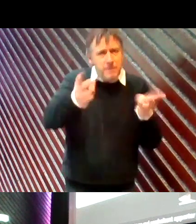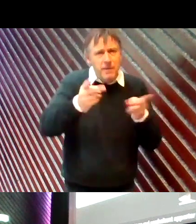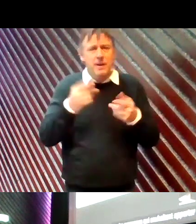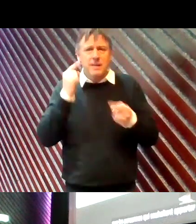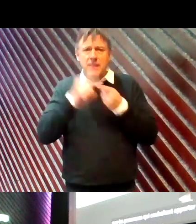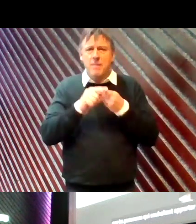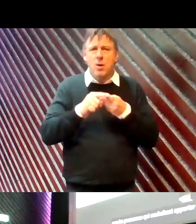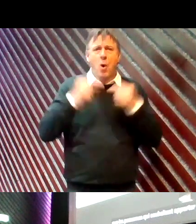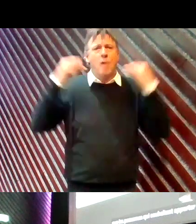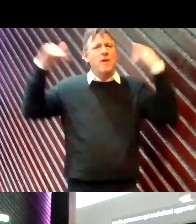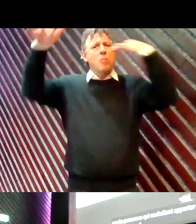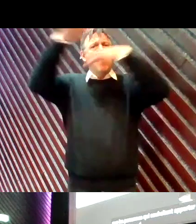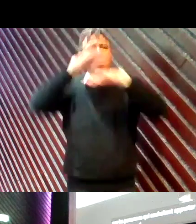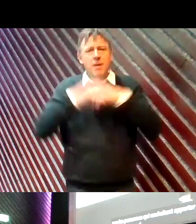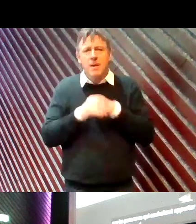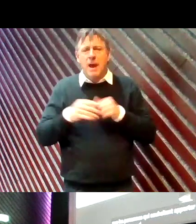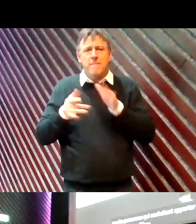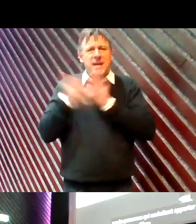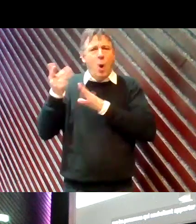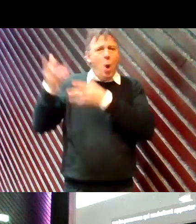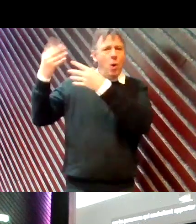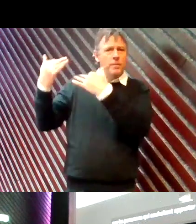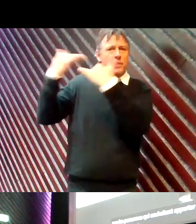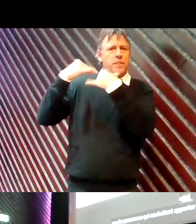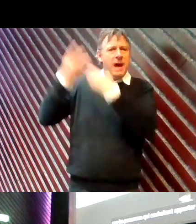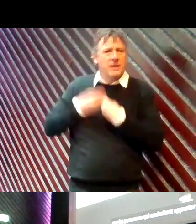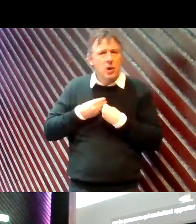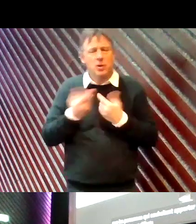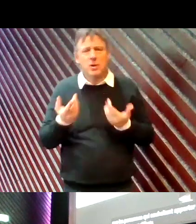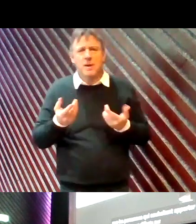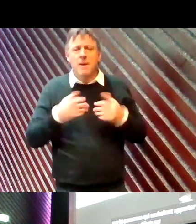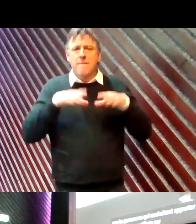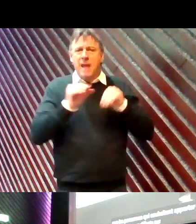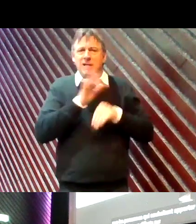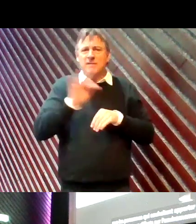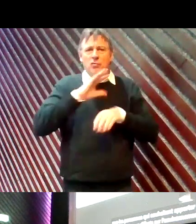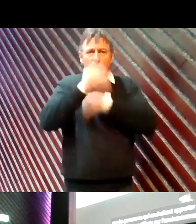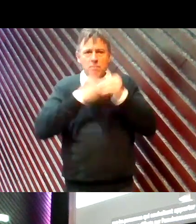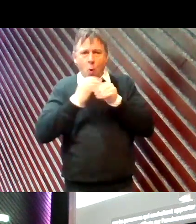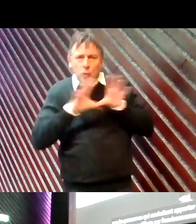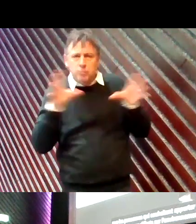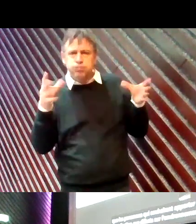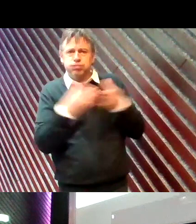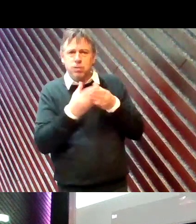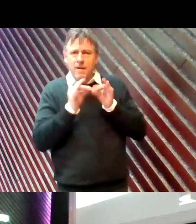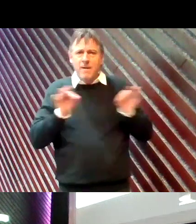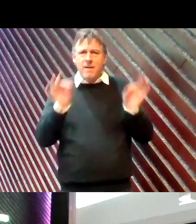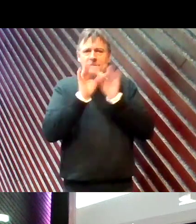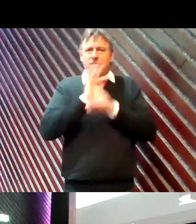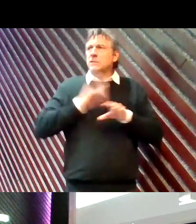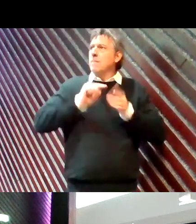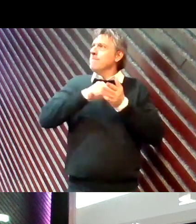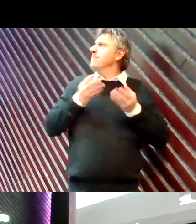des migrants, sur la sécurité dans la place de la France, dans le monde, sur l'Union